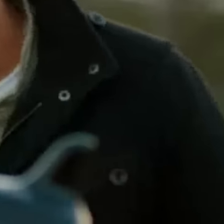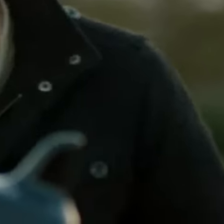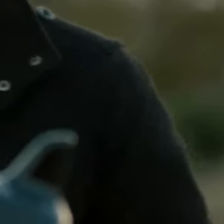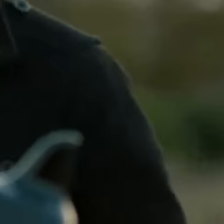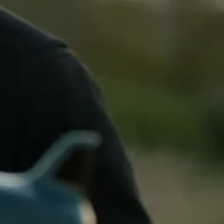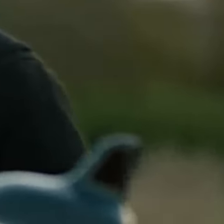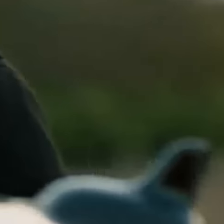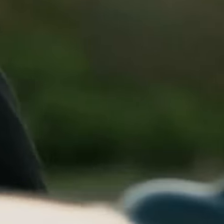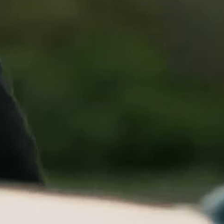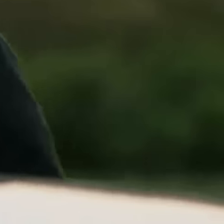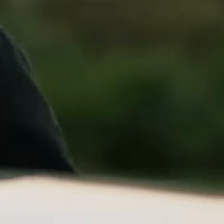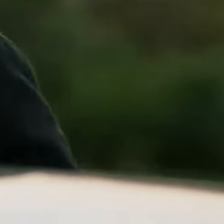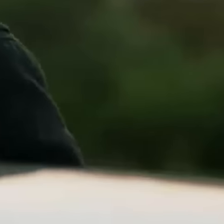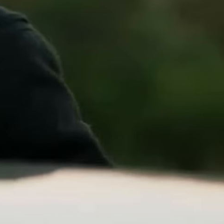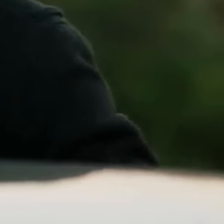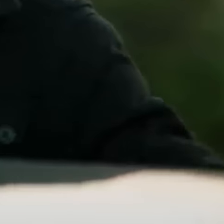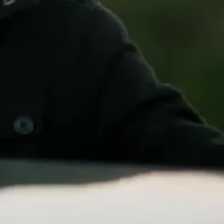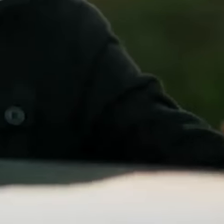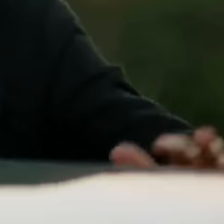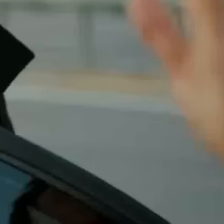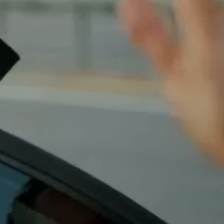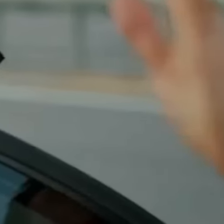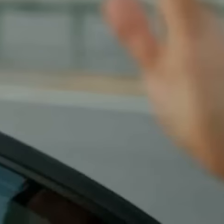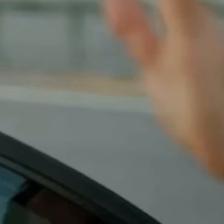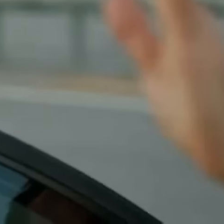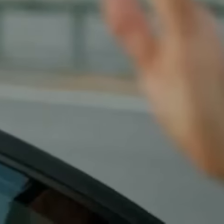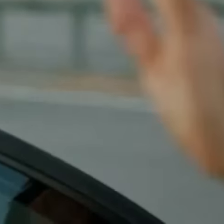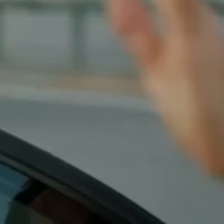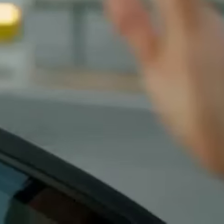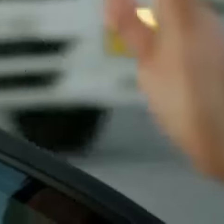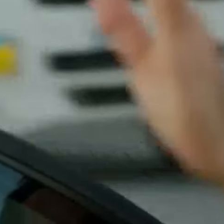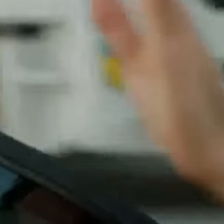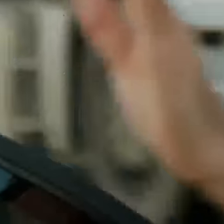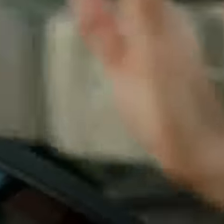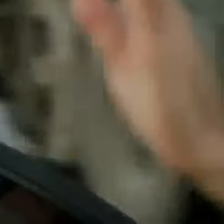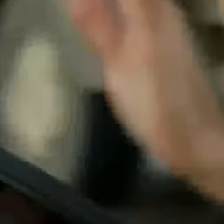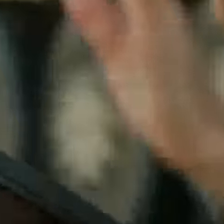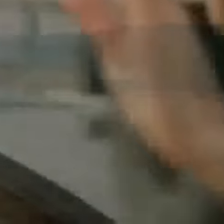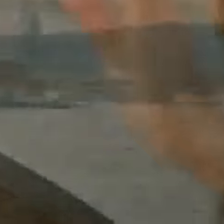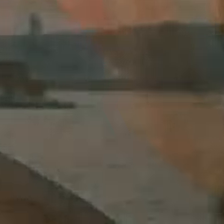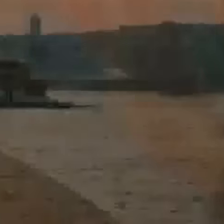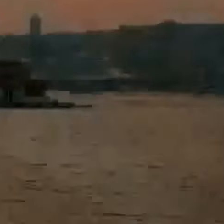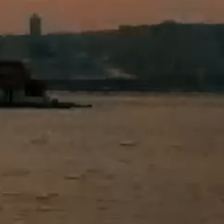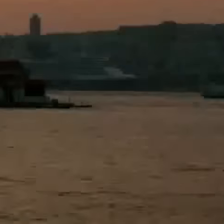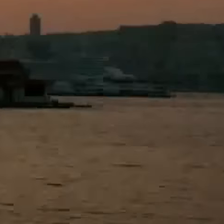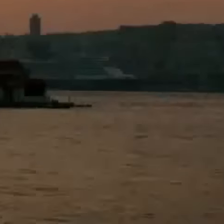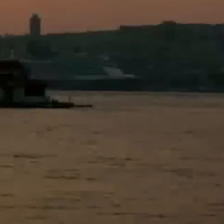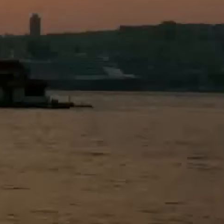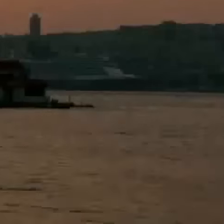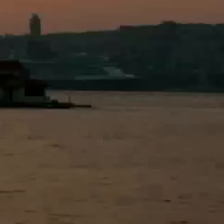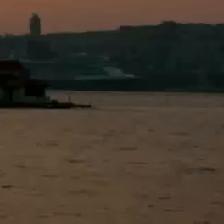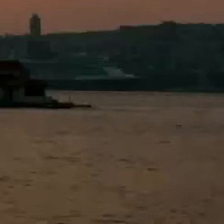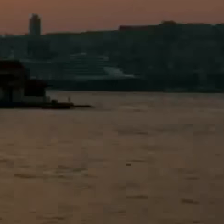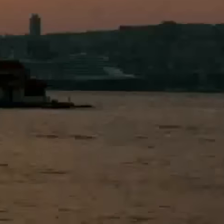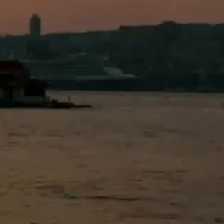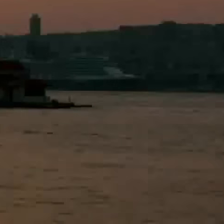Sinan aşağı inip Zeyno'ya ters ters bakarak ellerini arabaya yasladı. Zeyno heyecan içinde korkuyla bakıyor. Kız